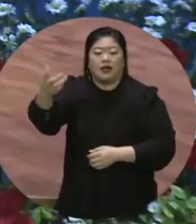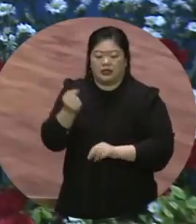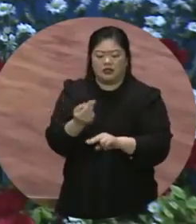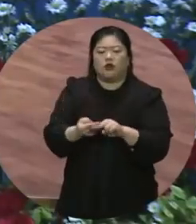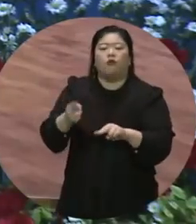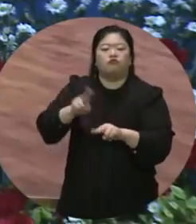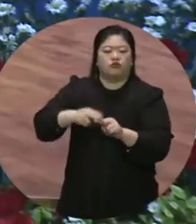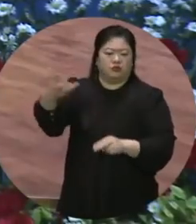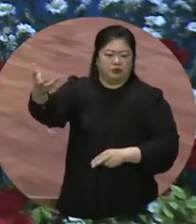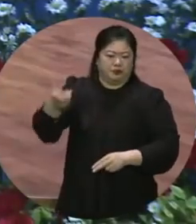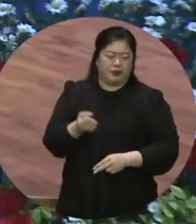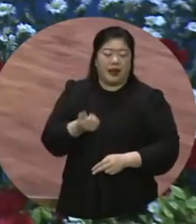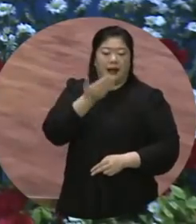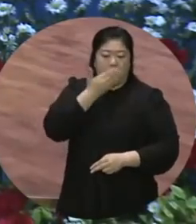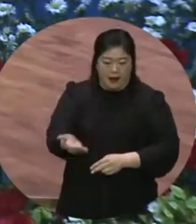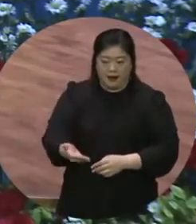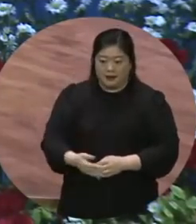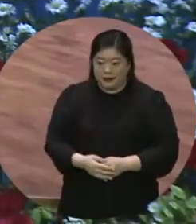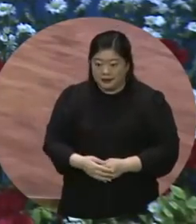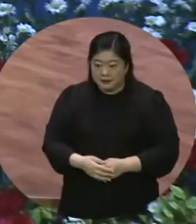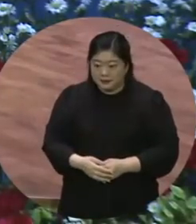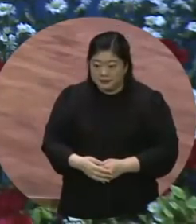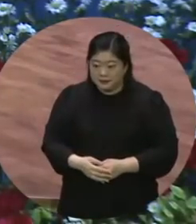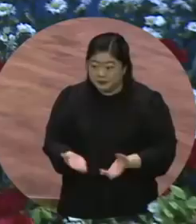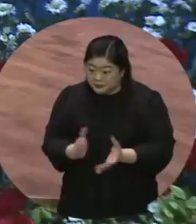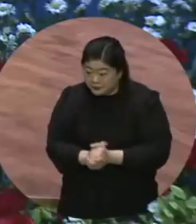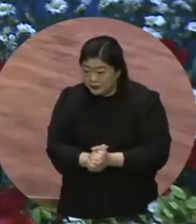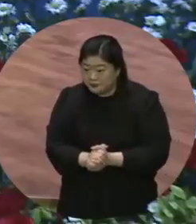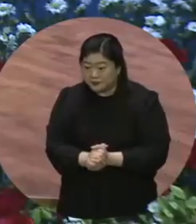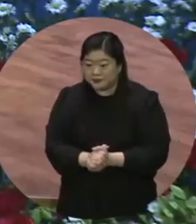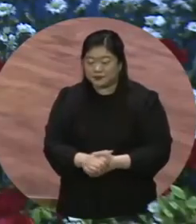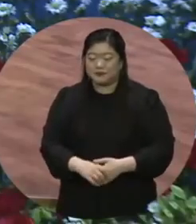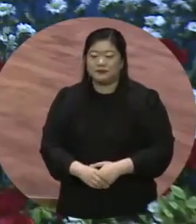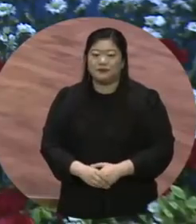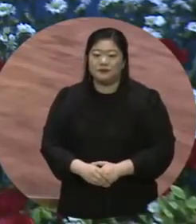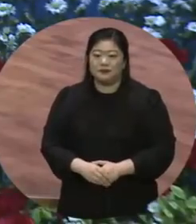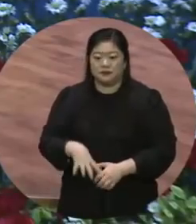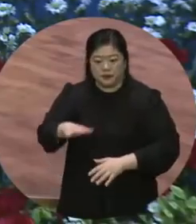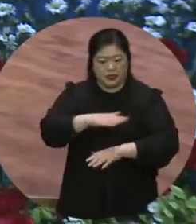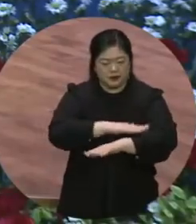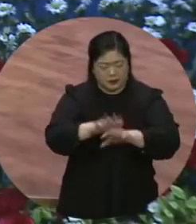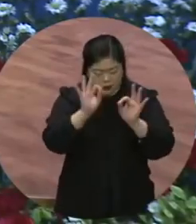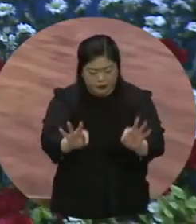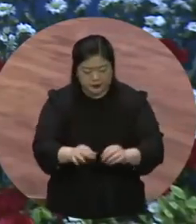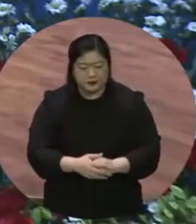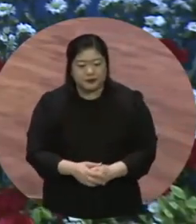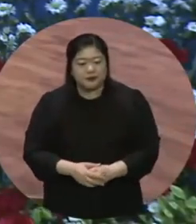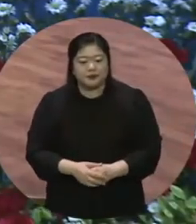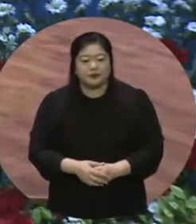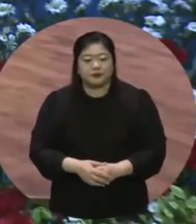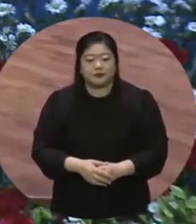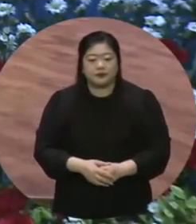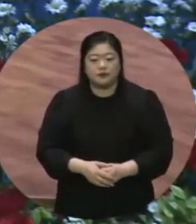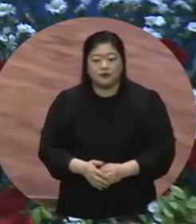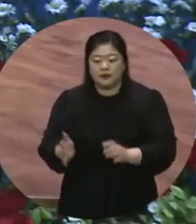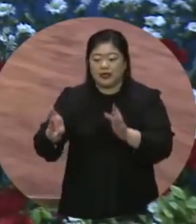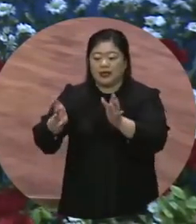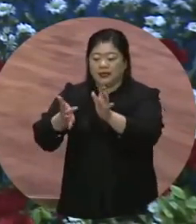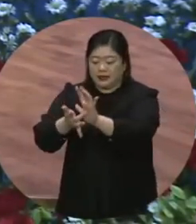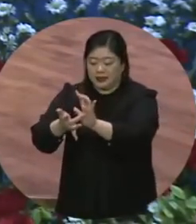선물을 받아 누리게 된다. 자, 우리가 잘 봐야 될 것은요,